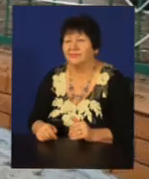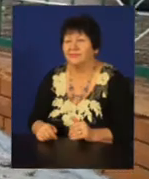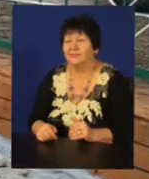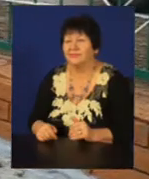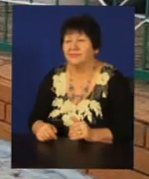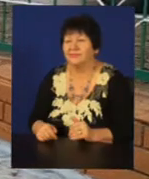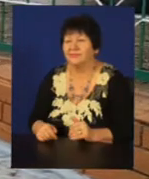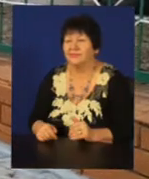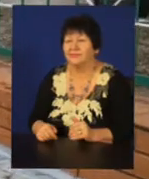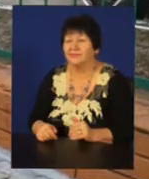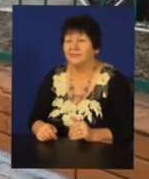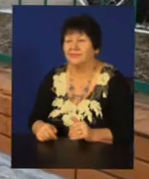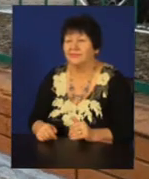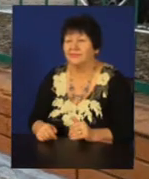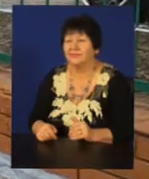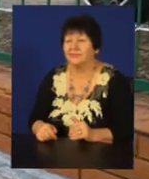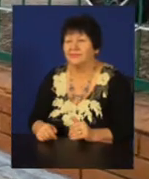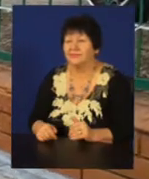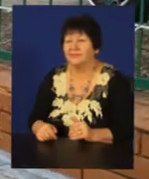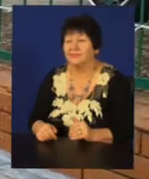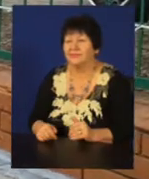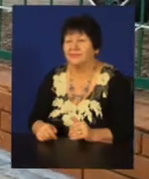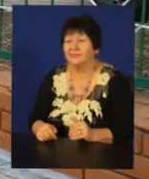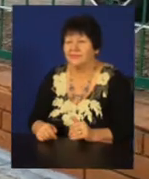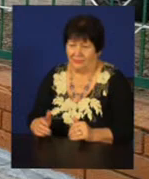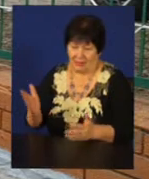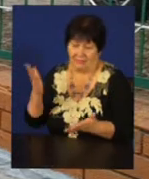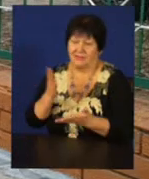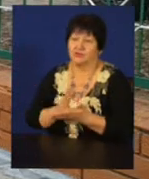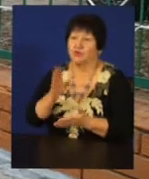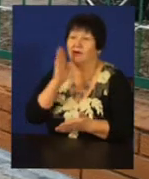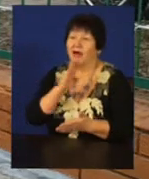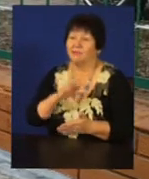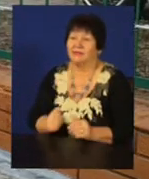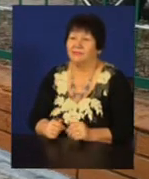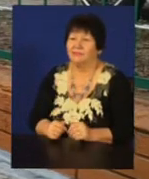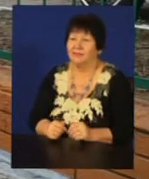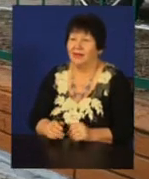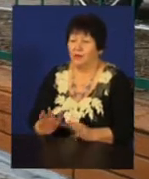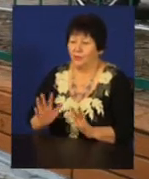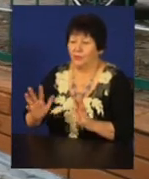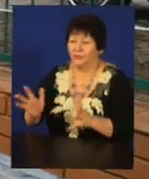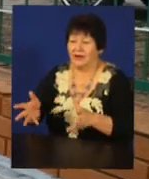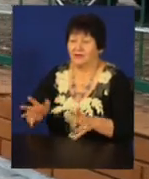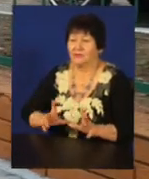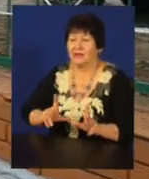dar... Dar și n-a să ajungă apă acolo? Să ajungă apă, ajunge, dar să duc tractorul,